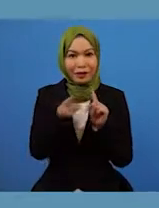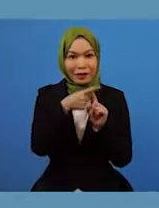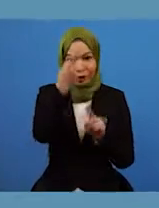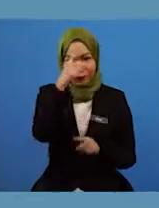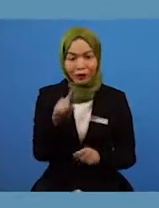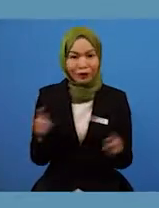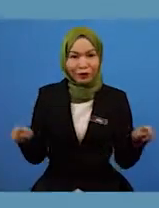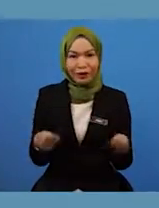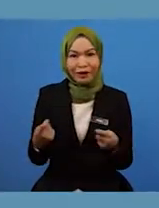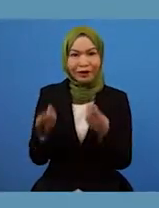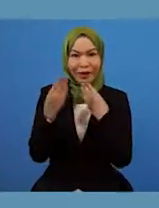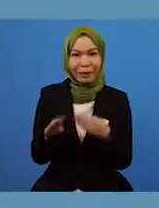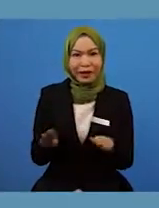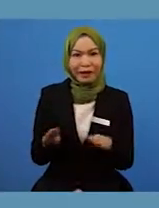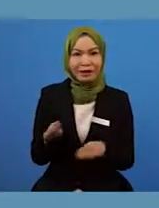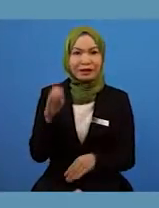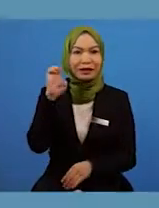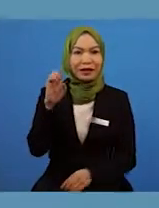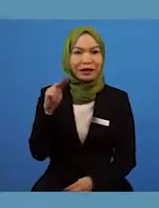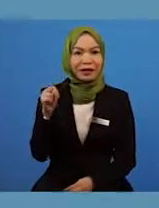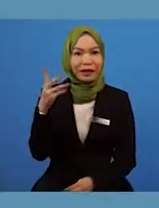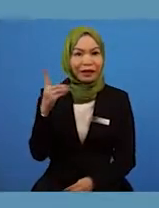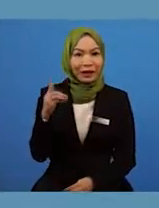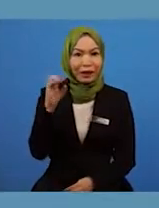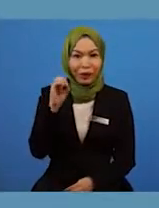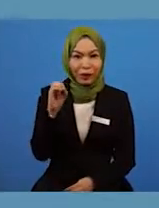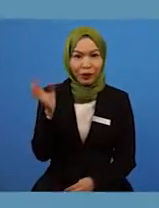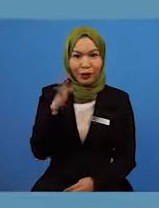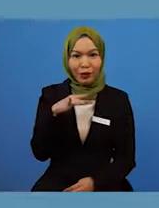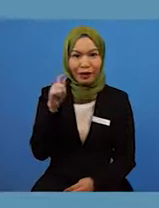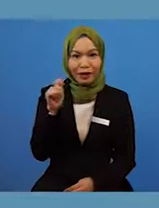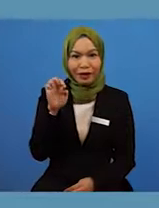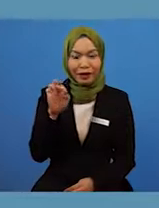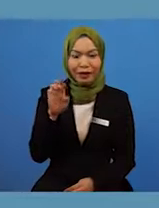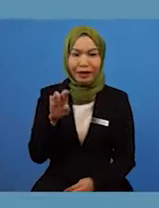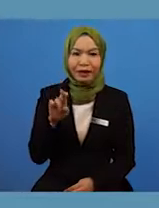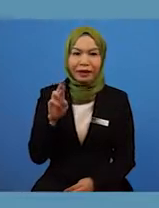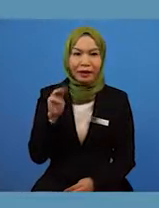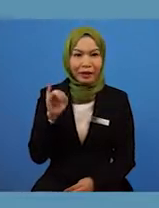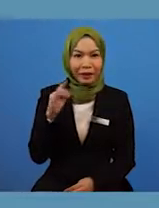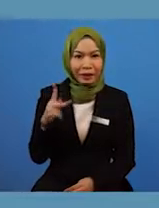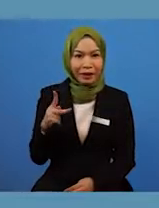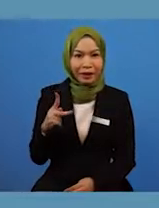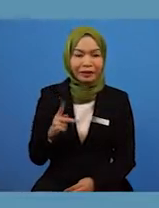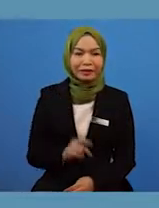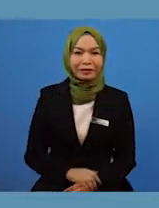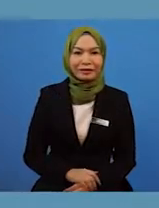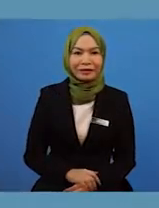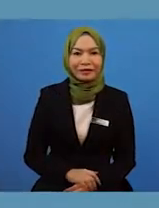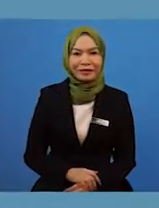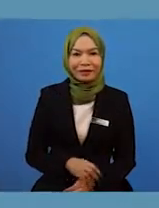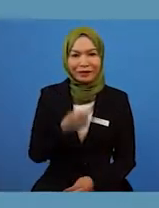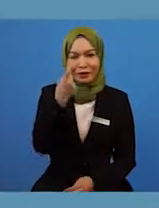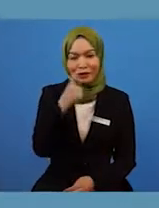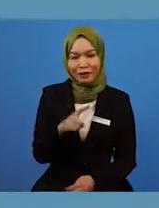tindak balas endotermik, iaitu tindak balas yang menyerap haba. Dan